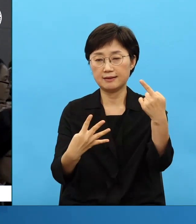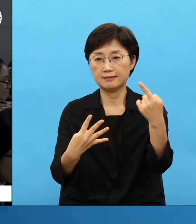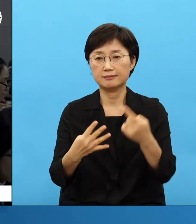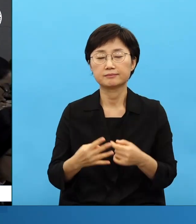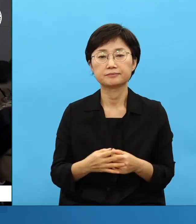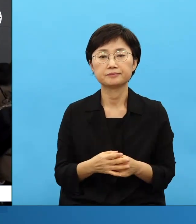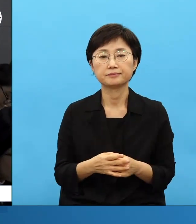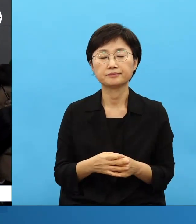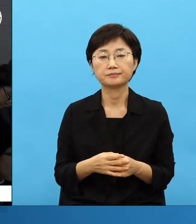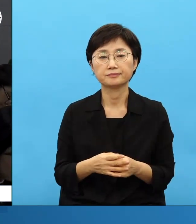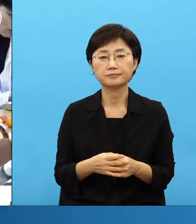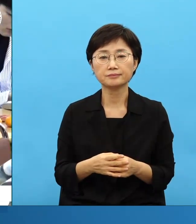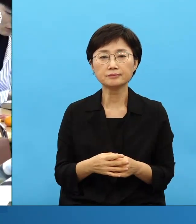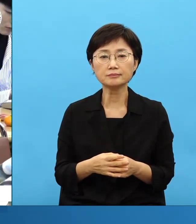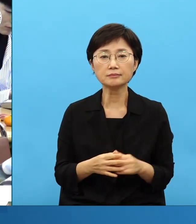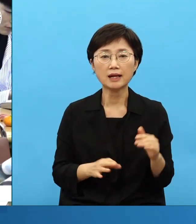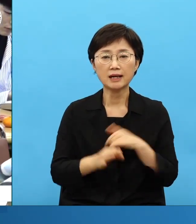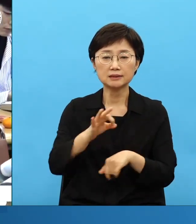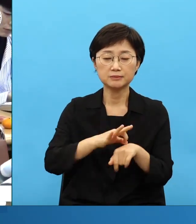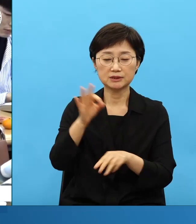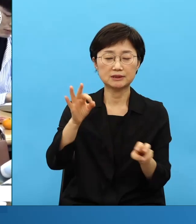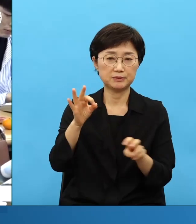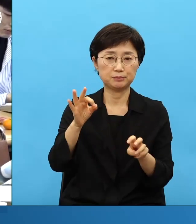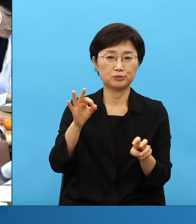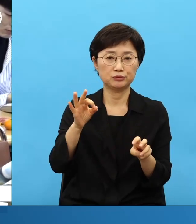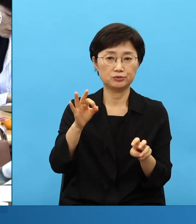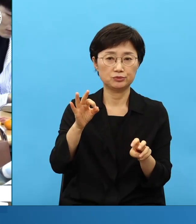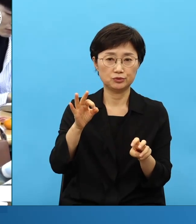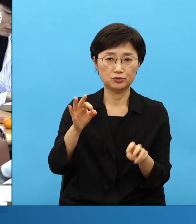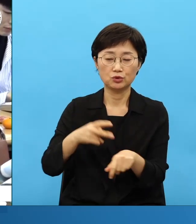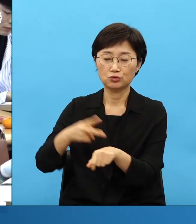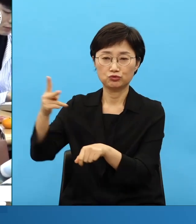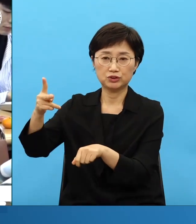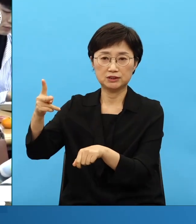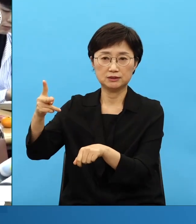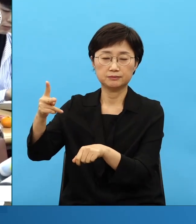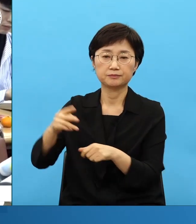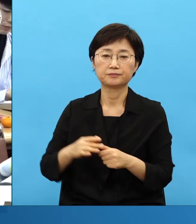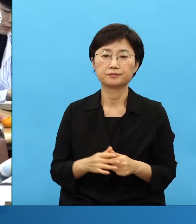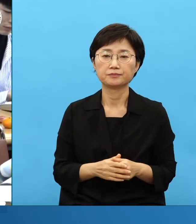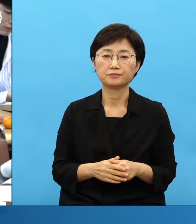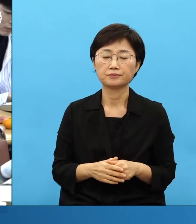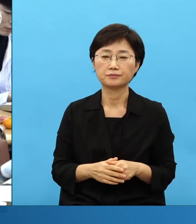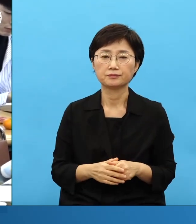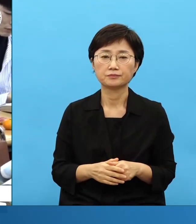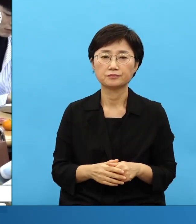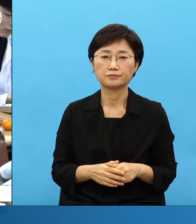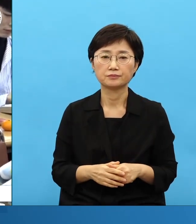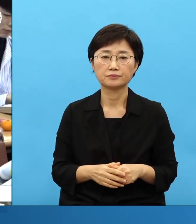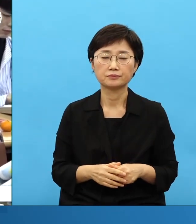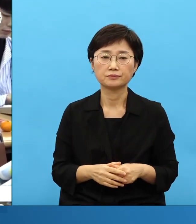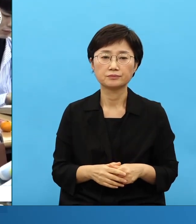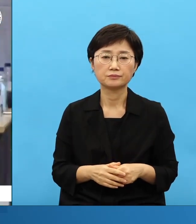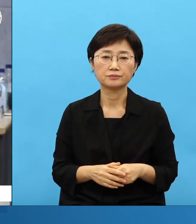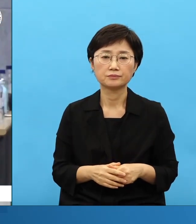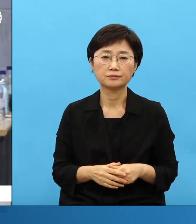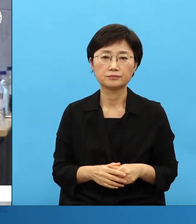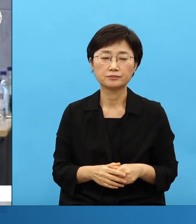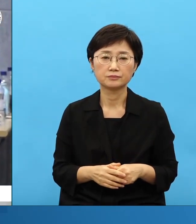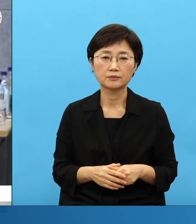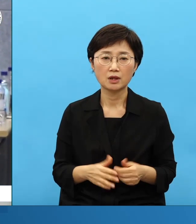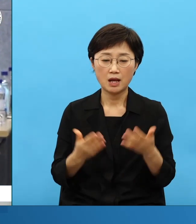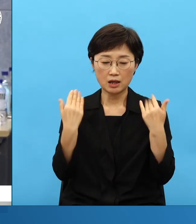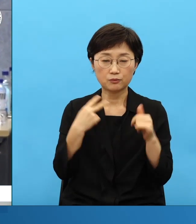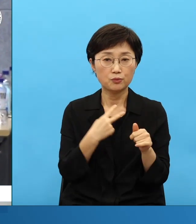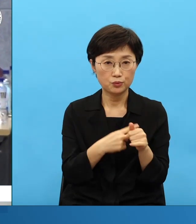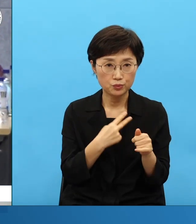열립니다. 오전 10시 반에 1강, 이어 오후 2시에 2강이 진행됩니다. 전현직